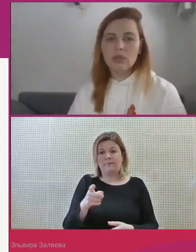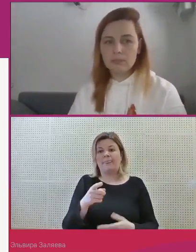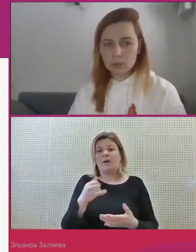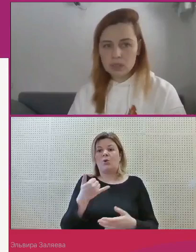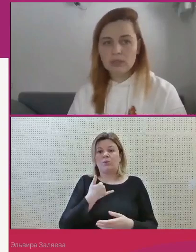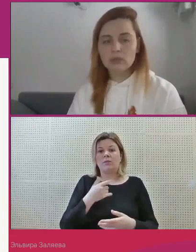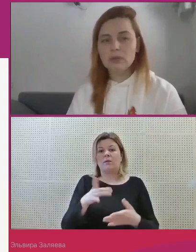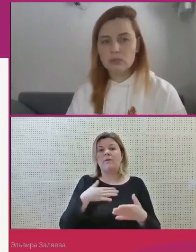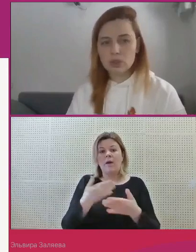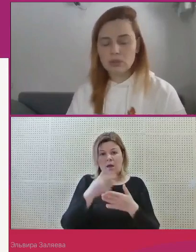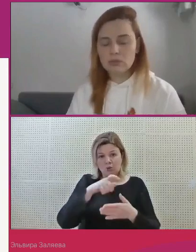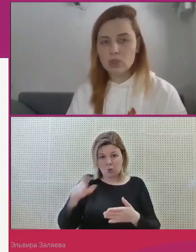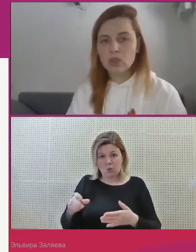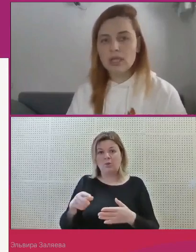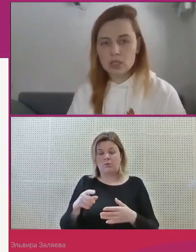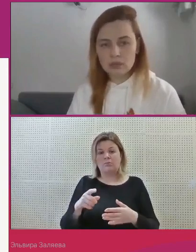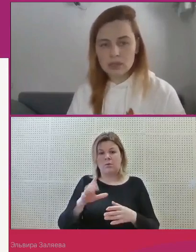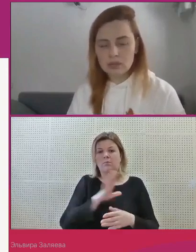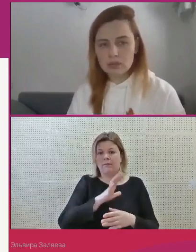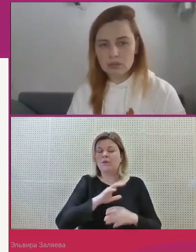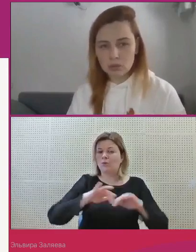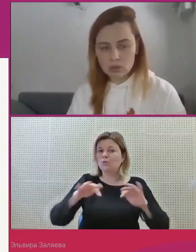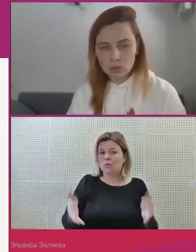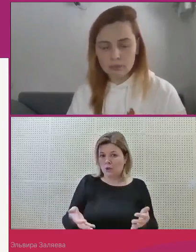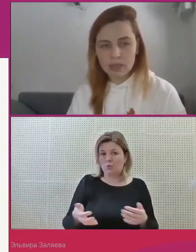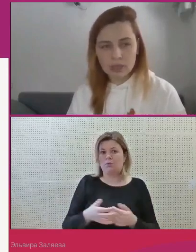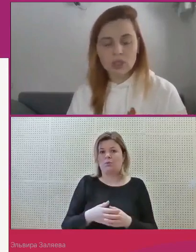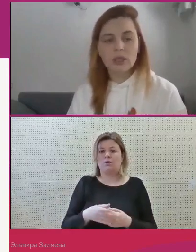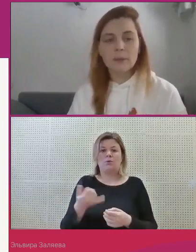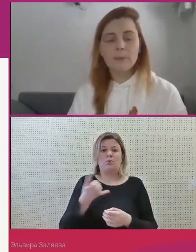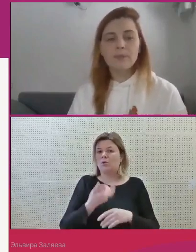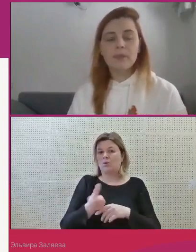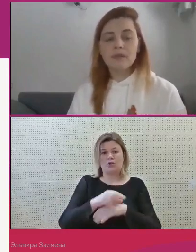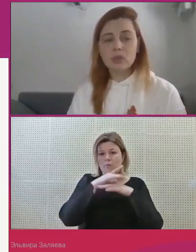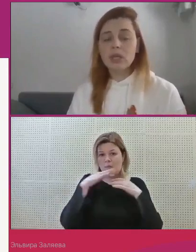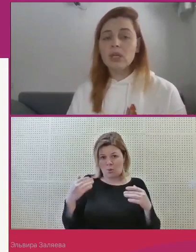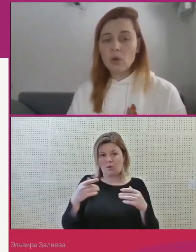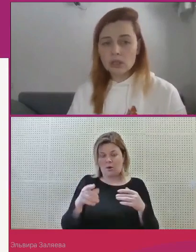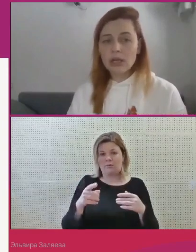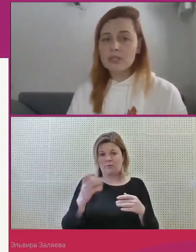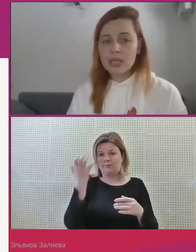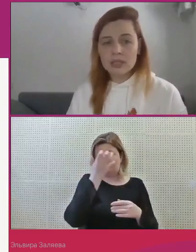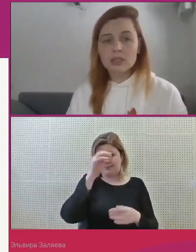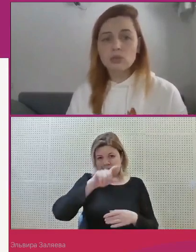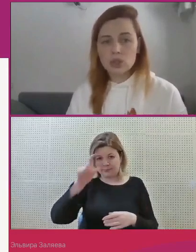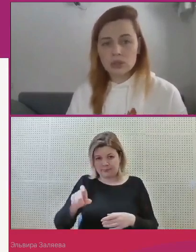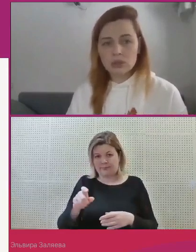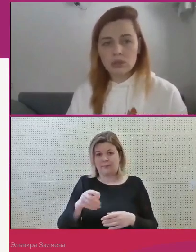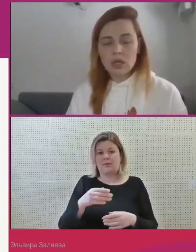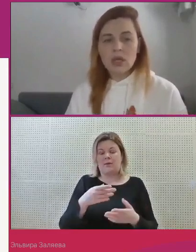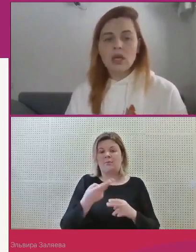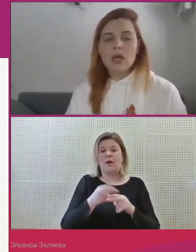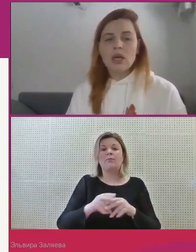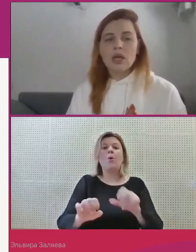волонтеры подустают, потому что большое количество у нас, очень много подопечных. Вот. Отдых обязательно нужен.